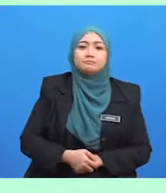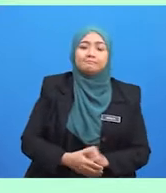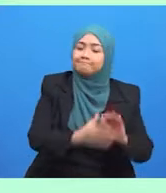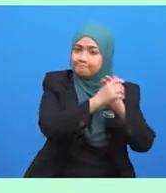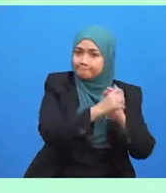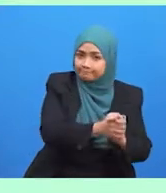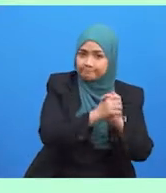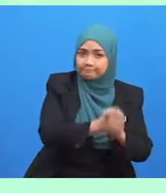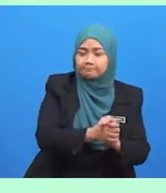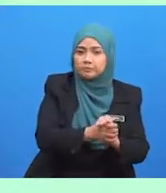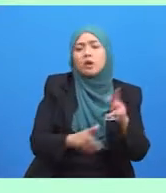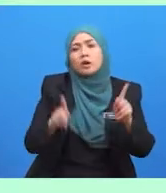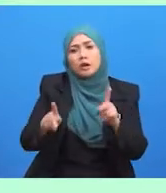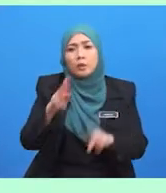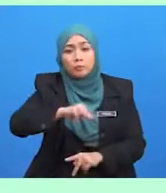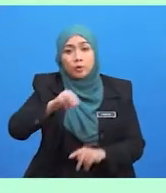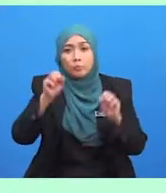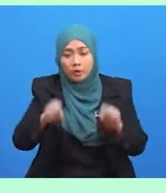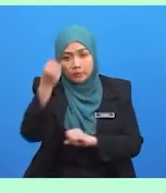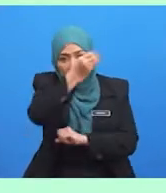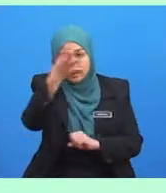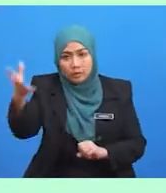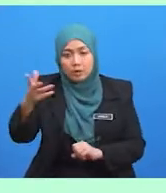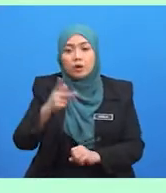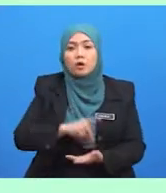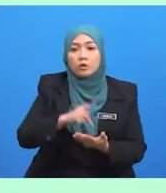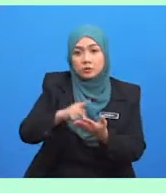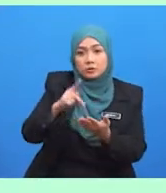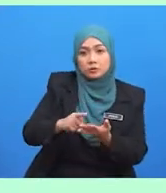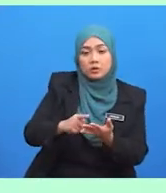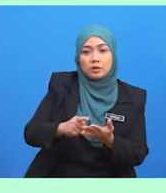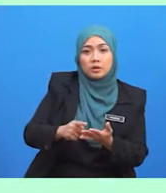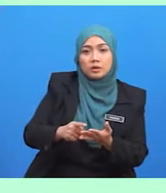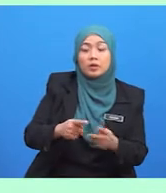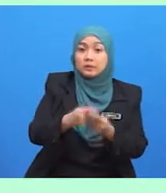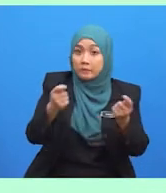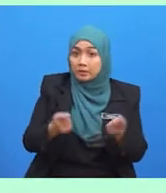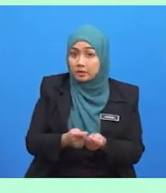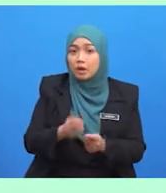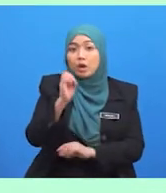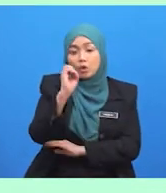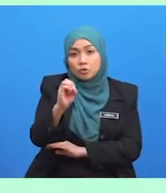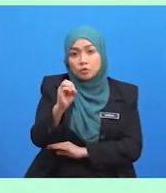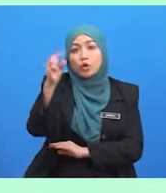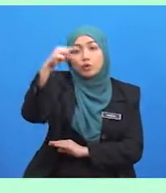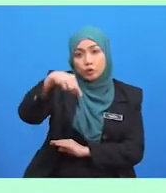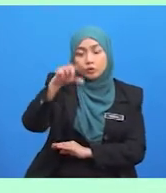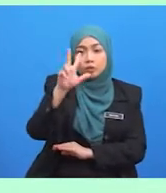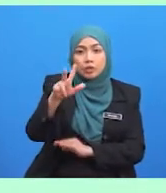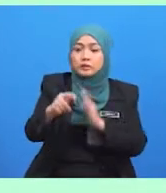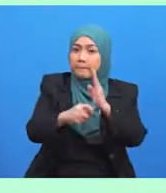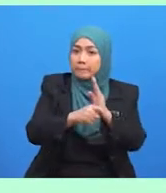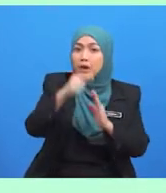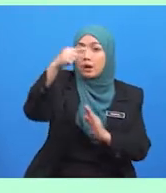Syabas! Jika anda boleh menyatakan kuantiti penawaran barang tempatan ialah 0Q3